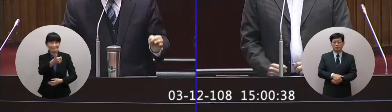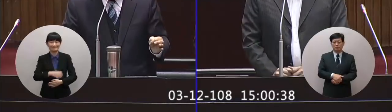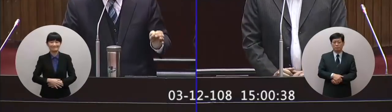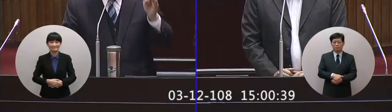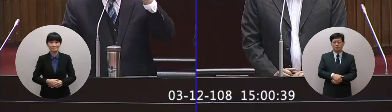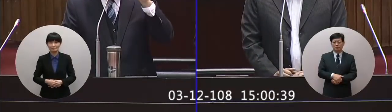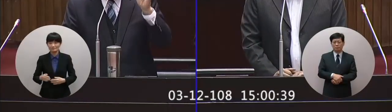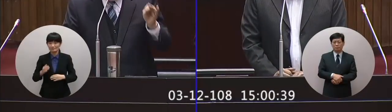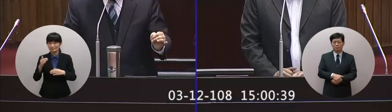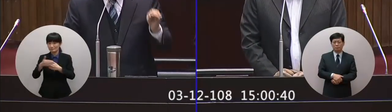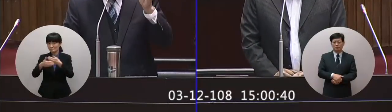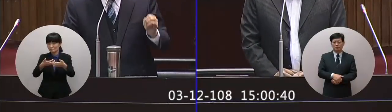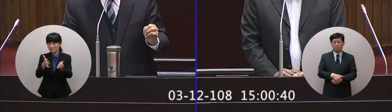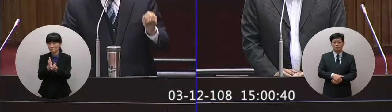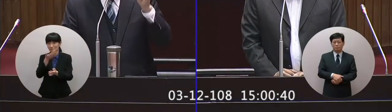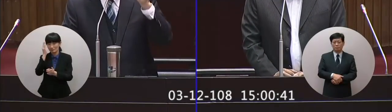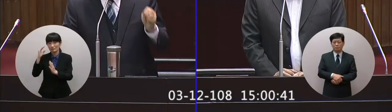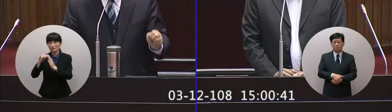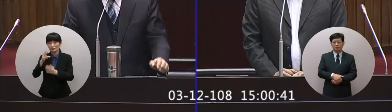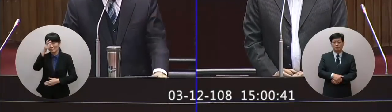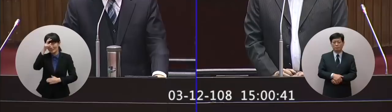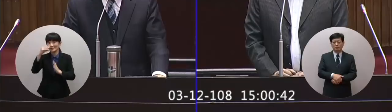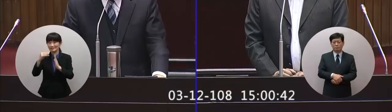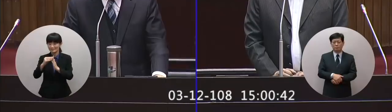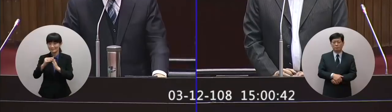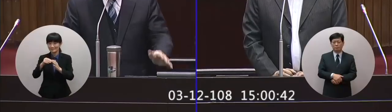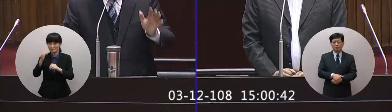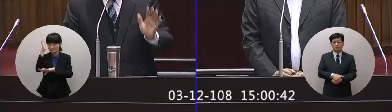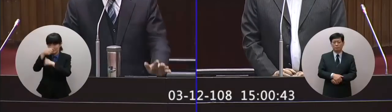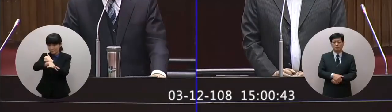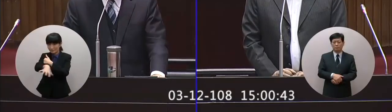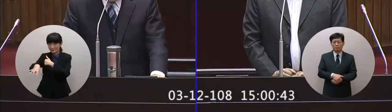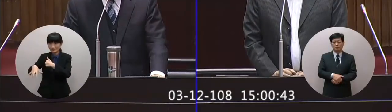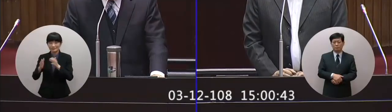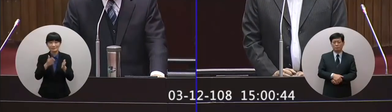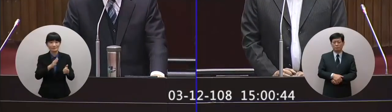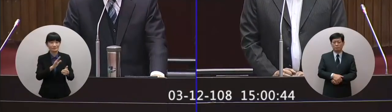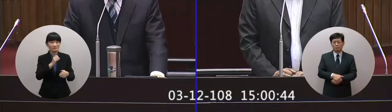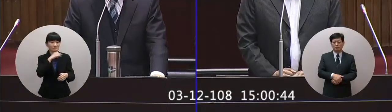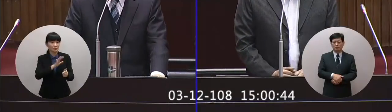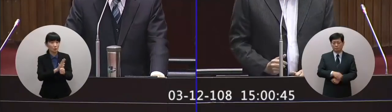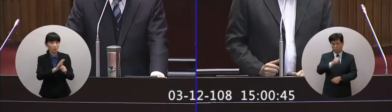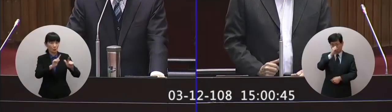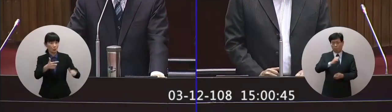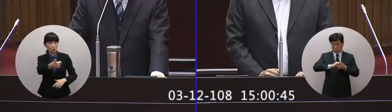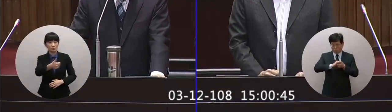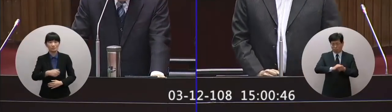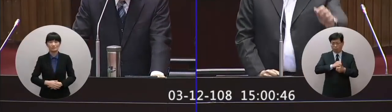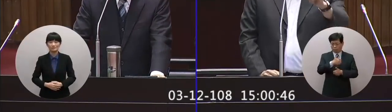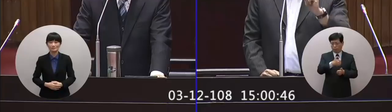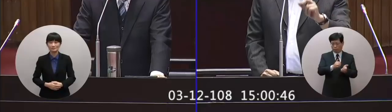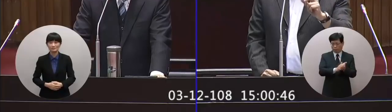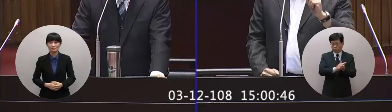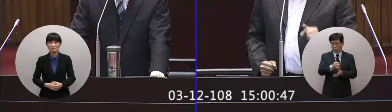部、观光局、内政部、警察局及相关部会给屏东大力帮忙。 好，绝对感恩肯